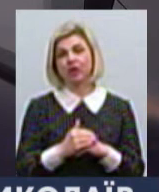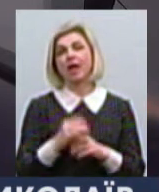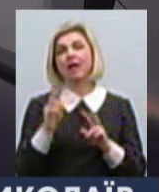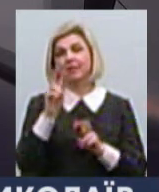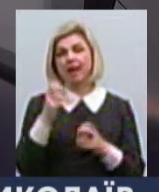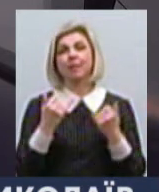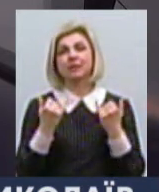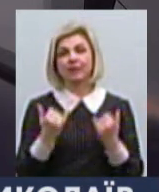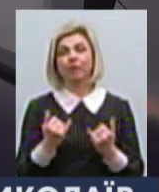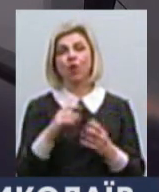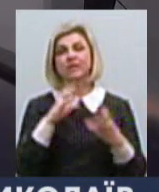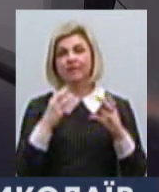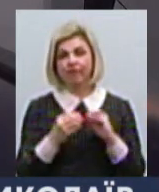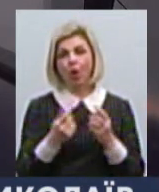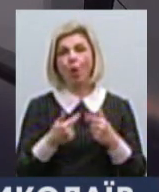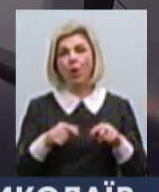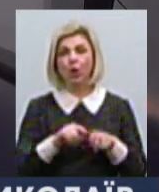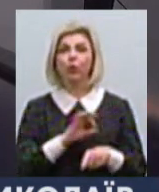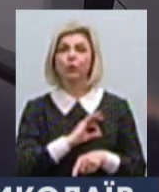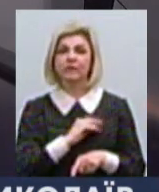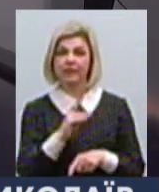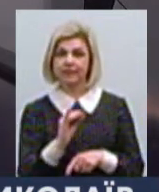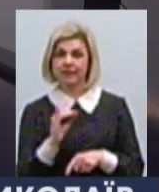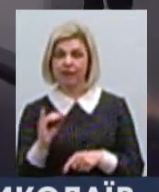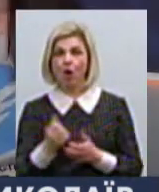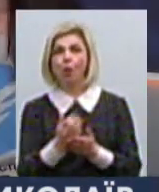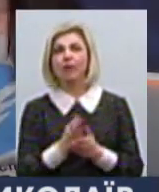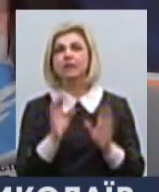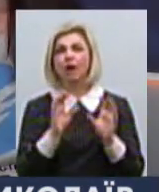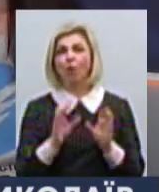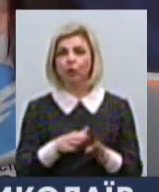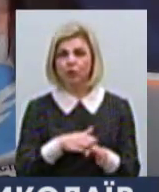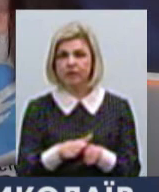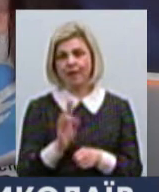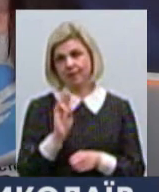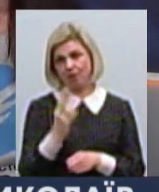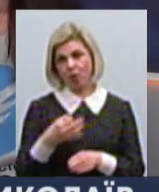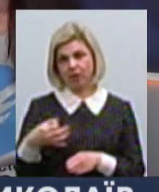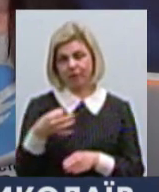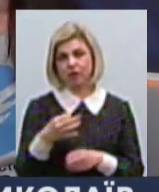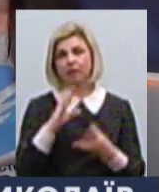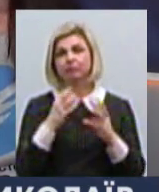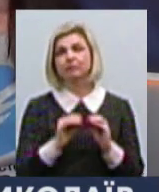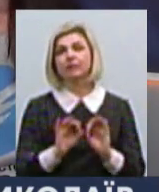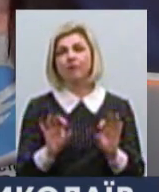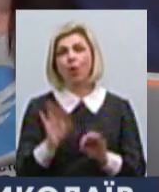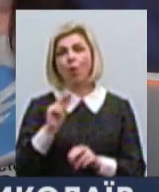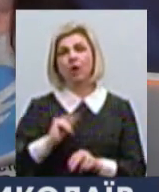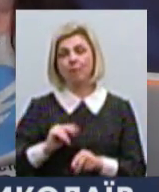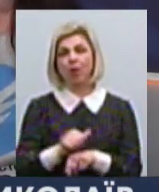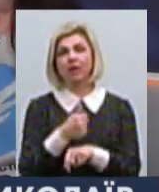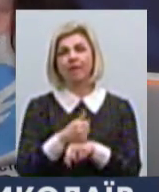сьогоднішніх звітів наживо – органи юстиції. Забезпечення законності на Миколаївщині. Звітуватиме про роботу